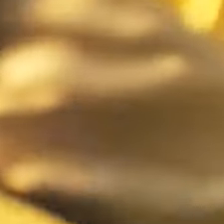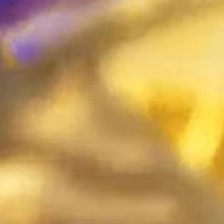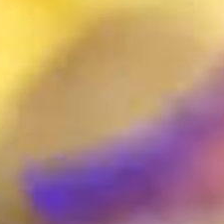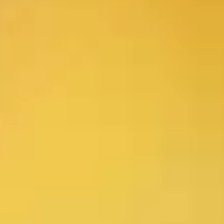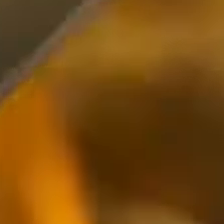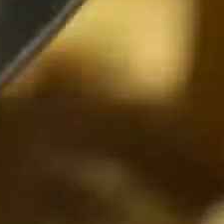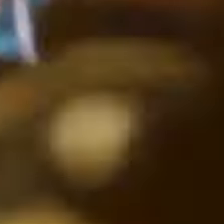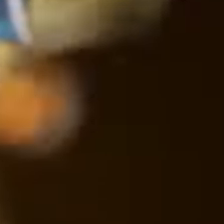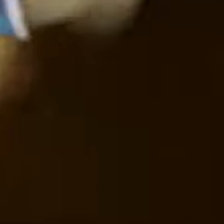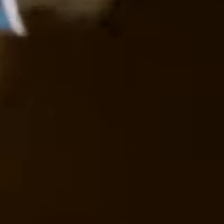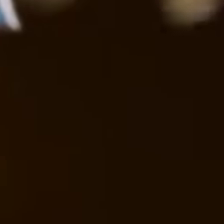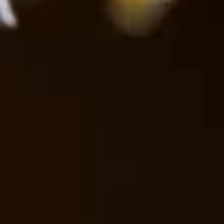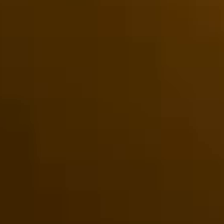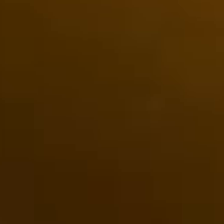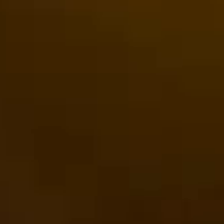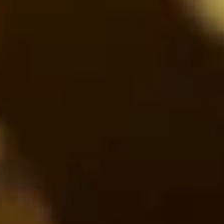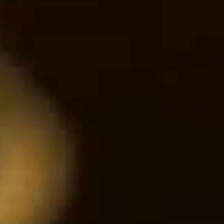22 საათზე.